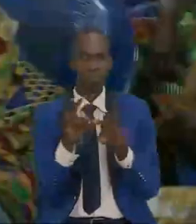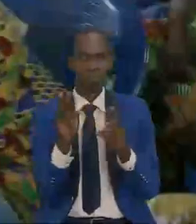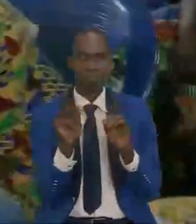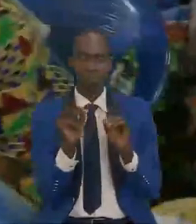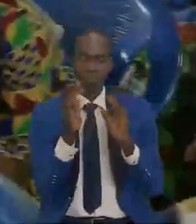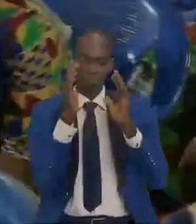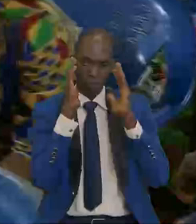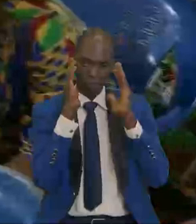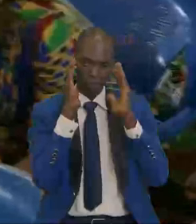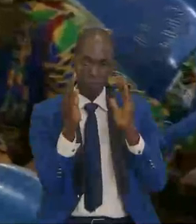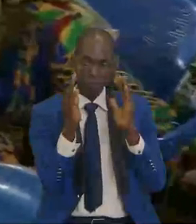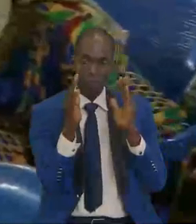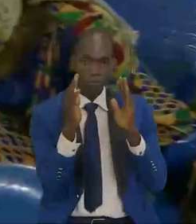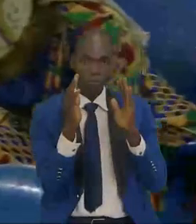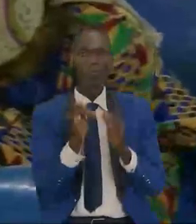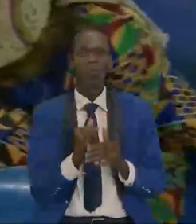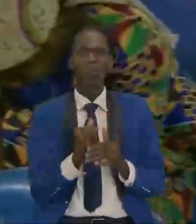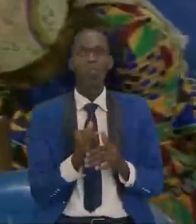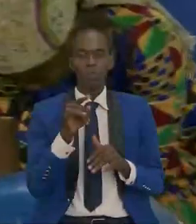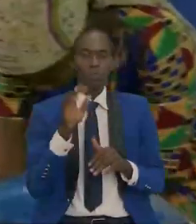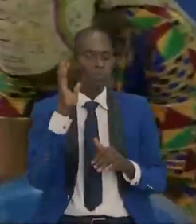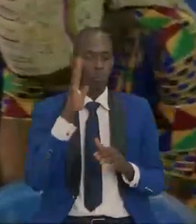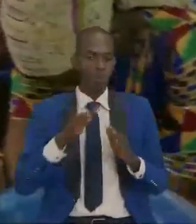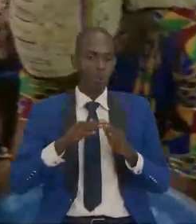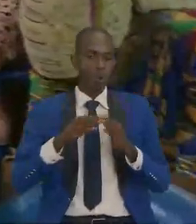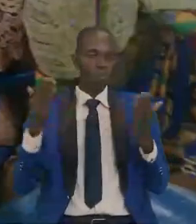Les têtes baissées et les yeux fermés.